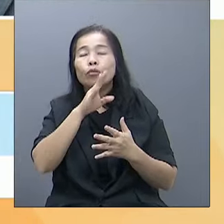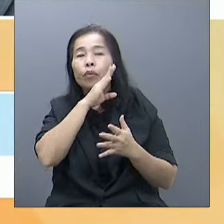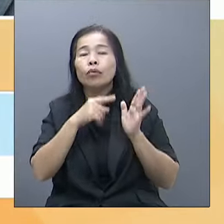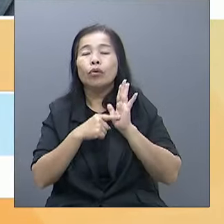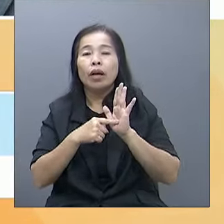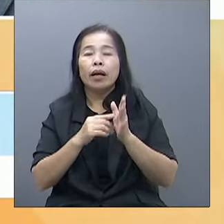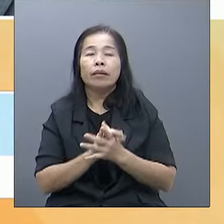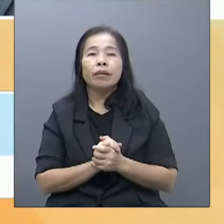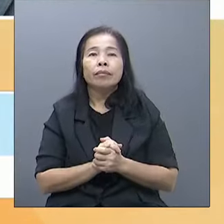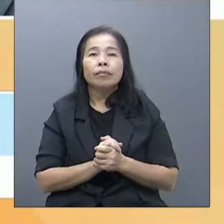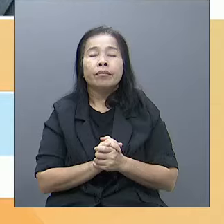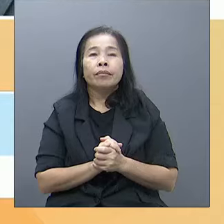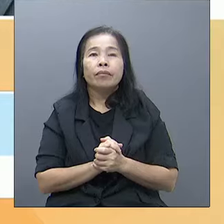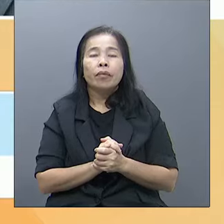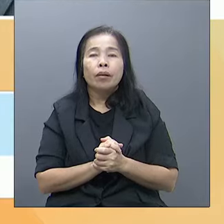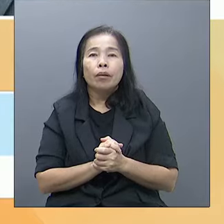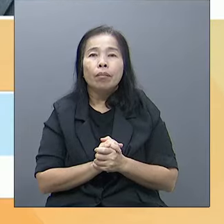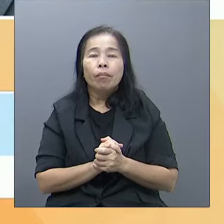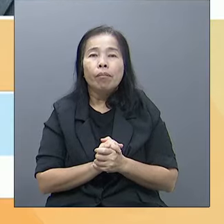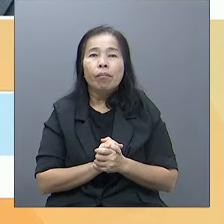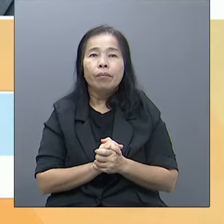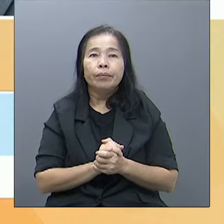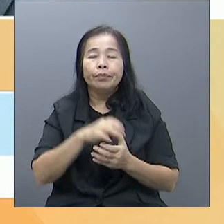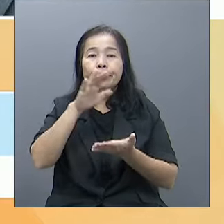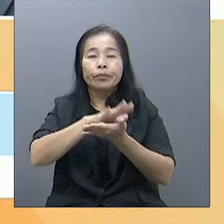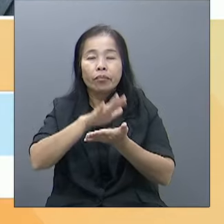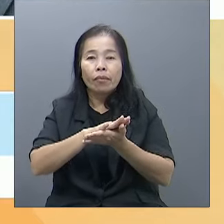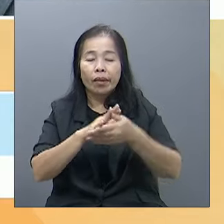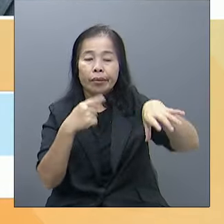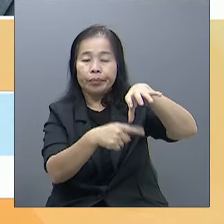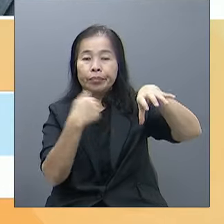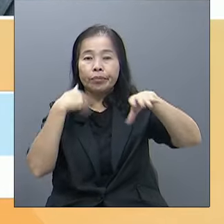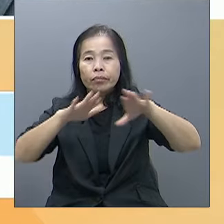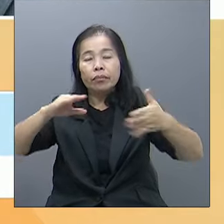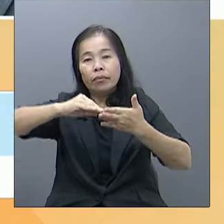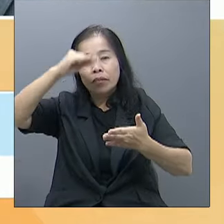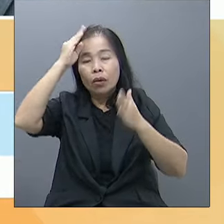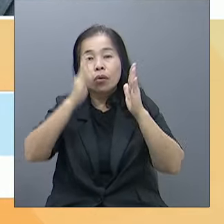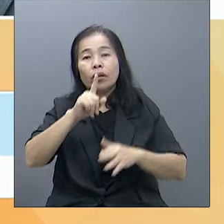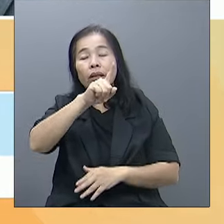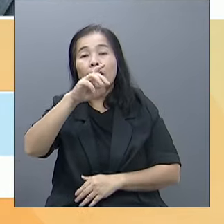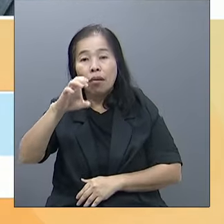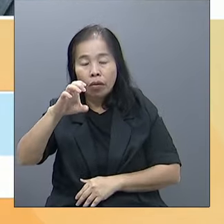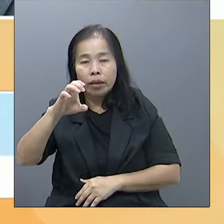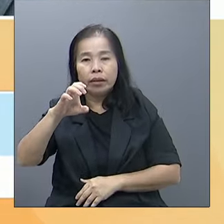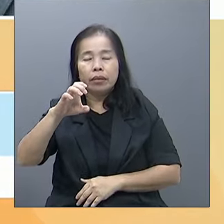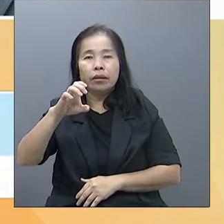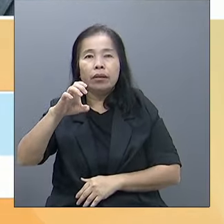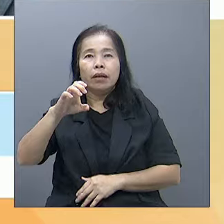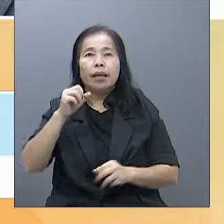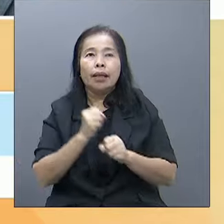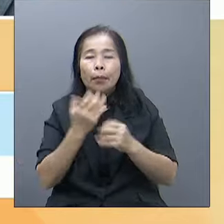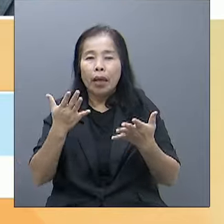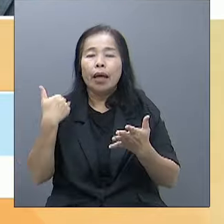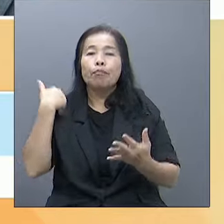อย่างเช่นเด็กร้อยกว่าคนอย่างเช่นเด็กในโรงเรียนเนี่ยมีร้อยกว่าคน ค่ะ เด็กมีร้อยกว่าคนแล้วจะทำยังไงที่มันจะมีรถ